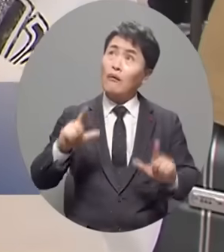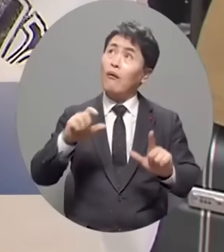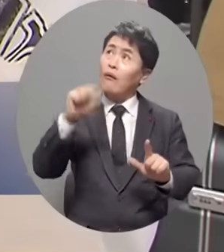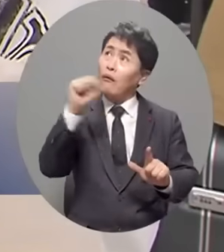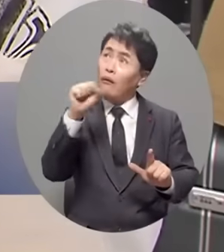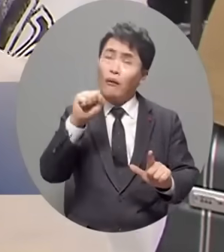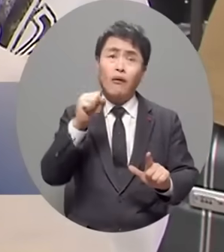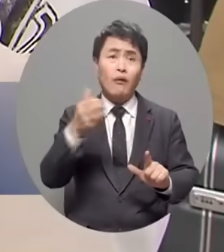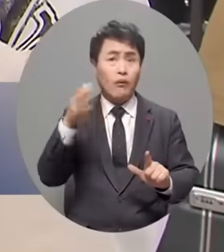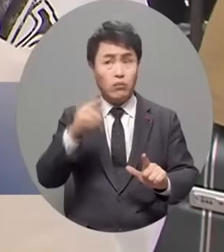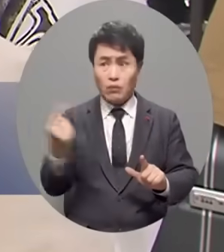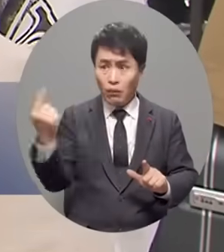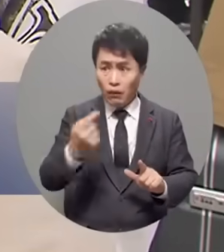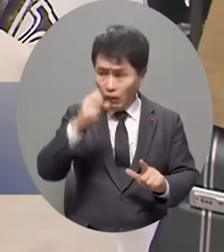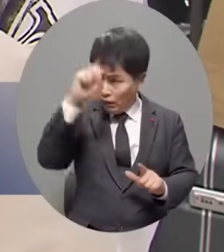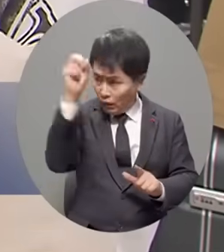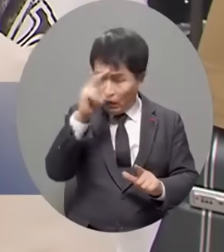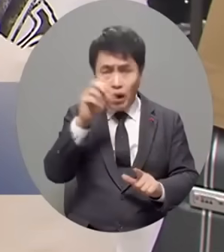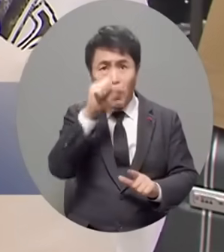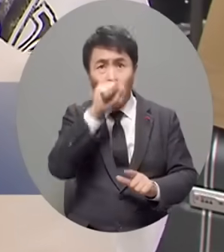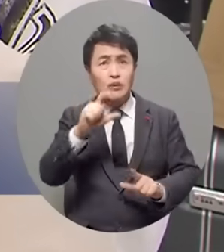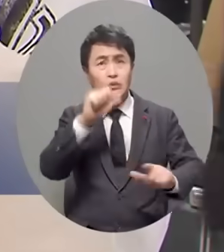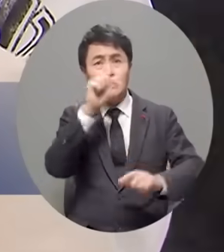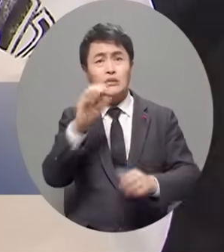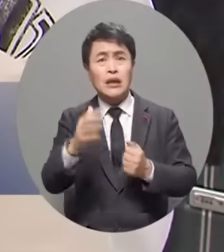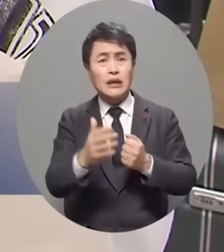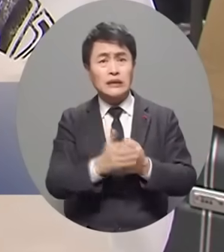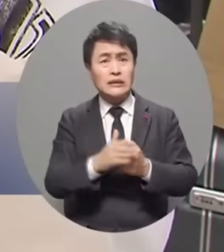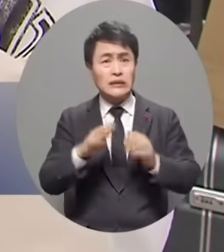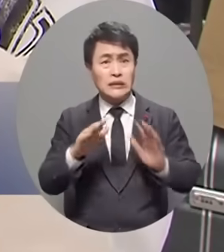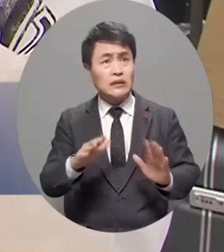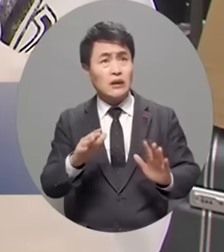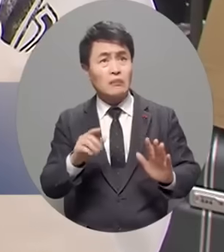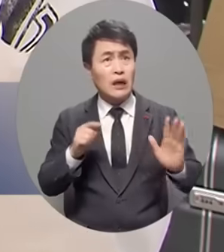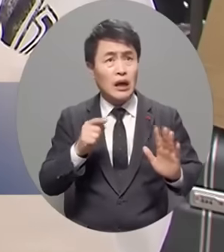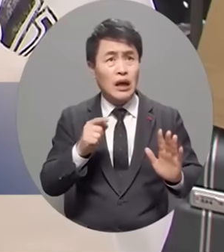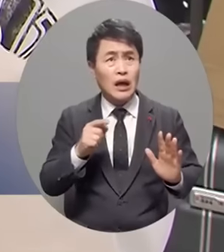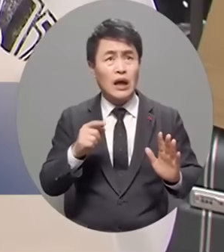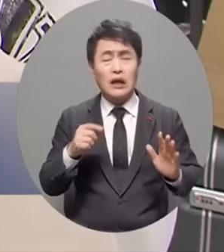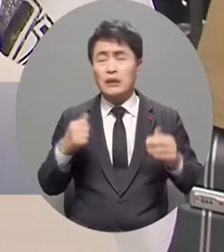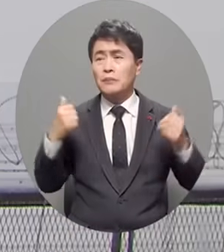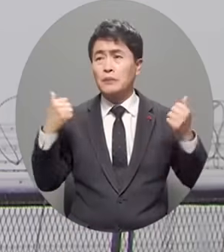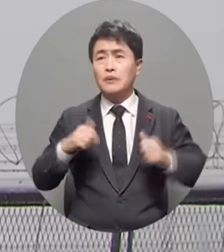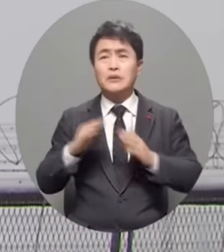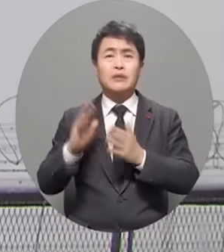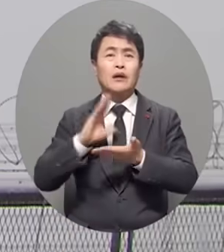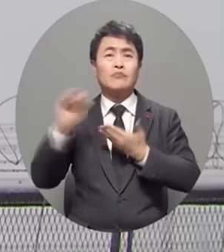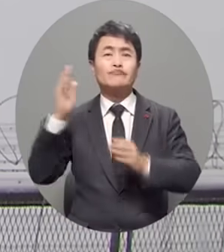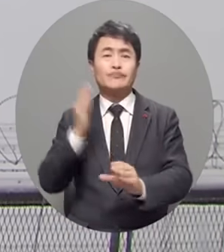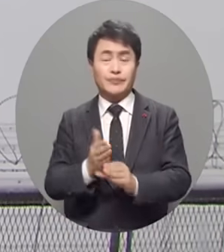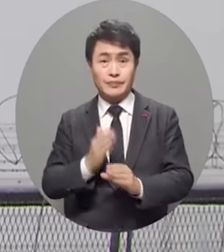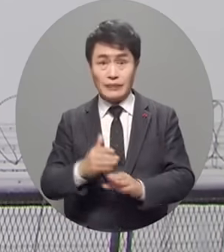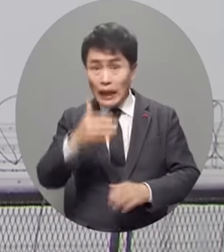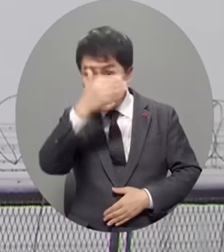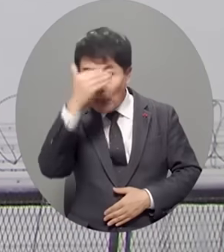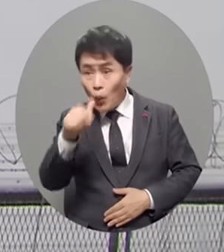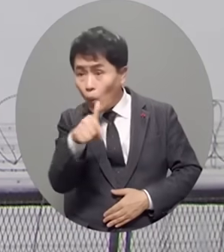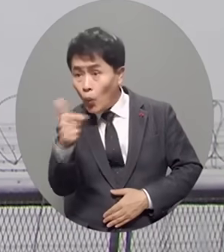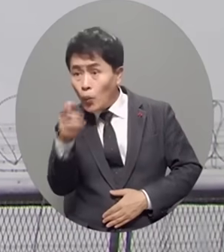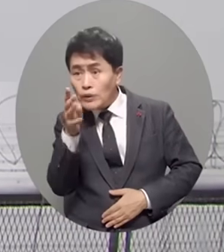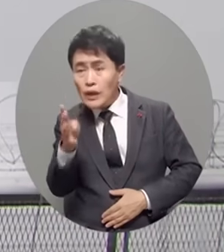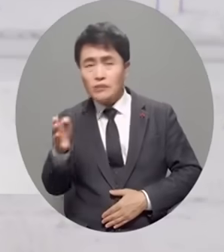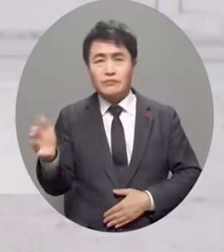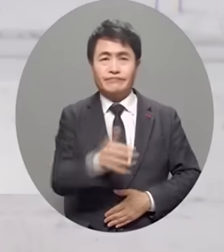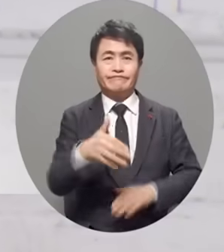이제 여기 오니까 갑자기 날씨 안 좋아져가지고 지금 이제 못 가고 다시 돌아가는 길이에요. 다행히 오후 4시부터